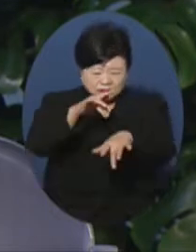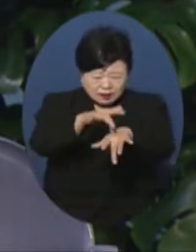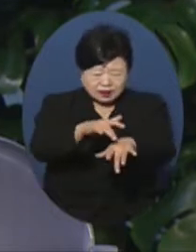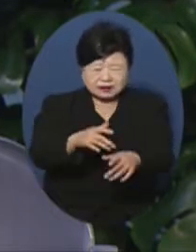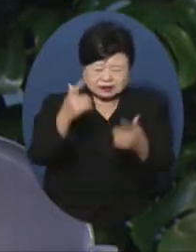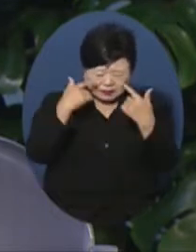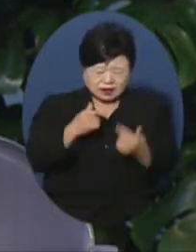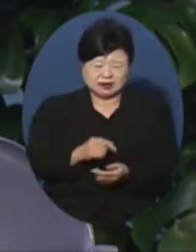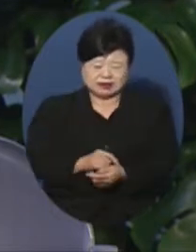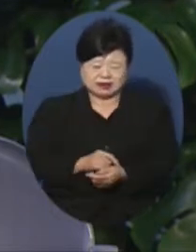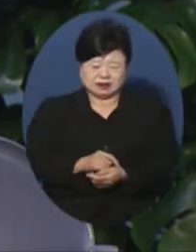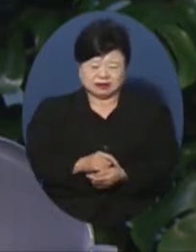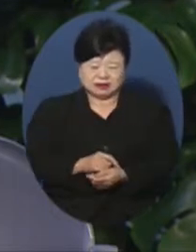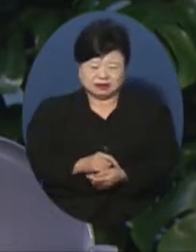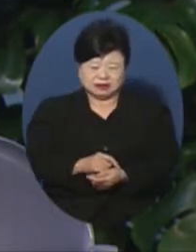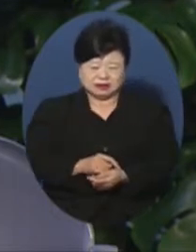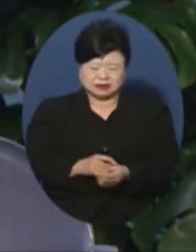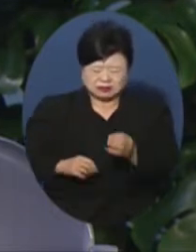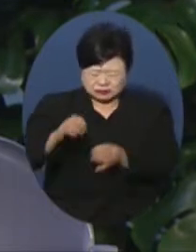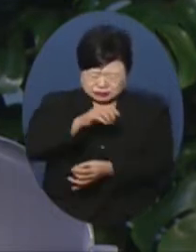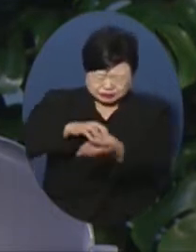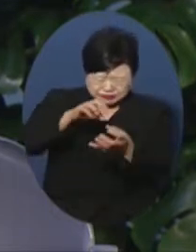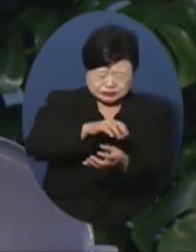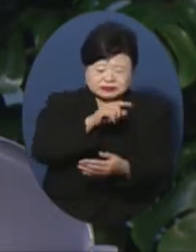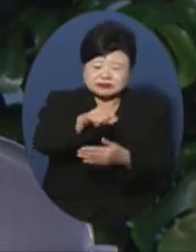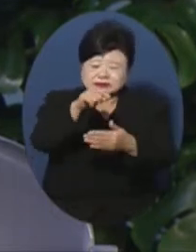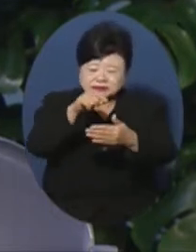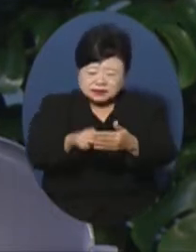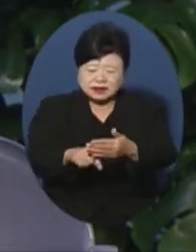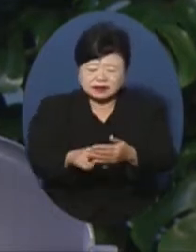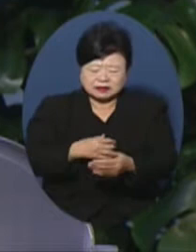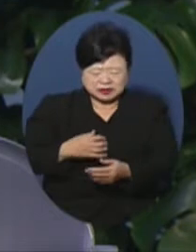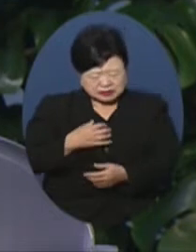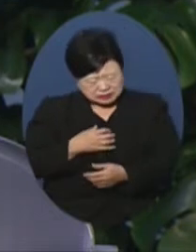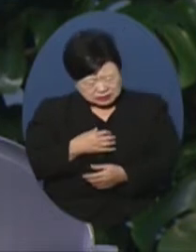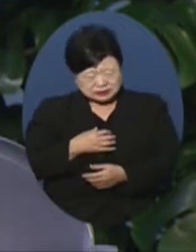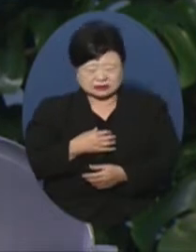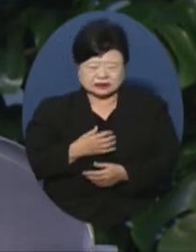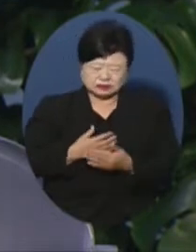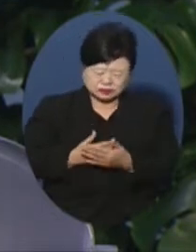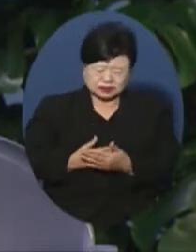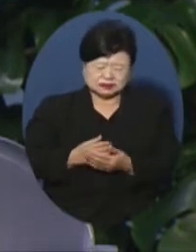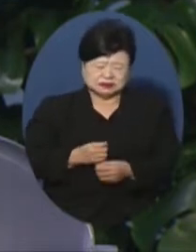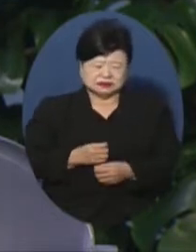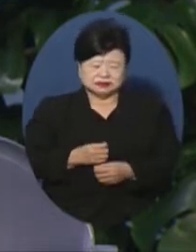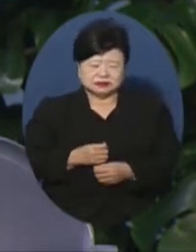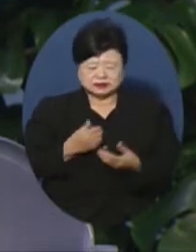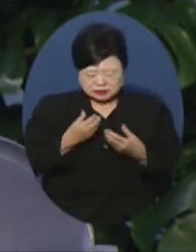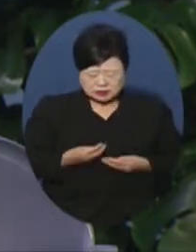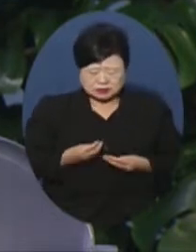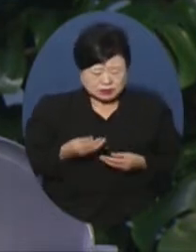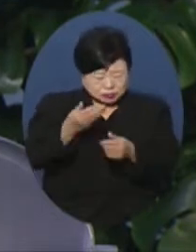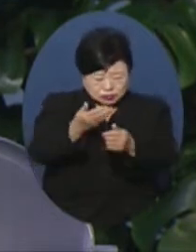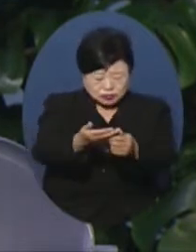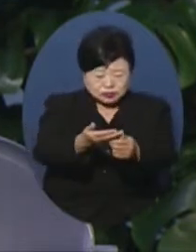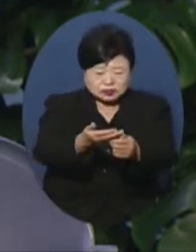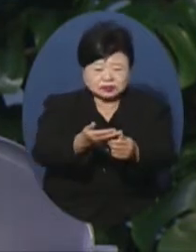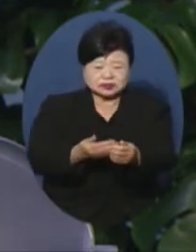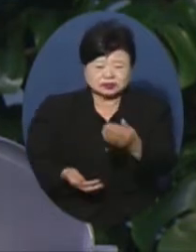마귀가 날마다 문제를 일으켜서 우리 마음에 염려, 근심, 불안, 초조,